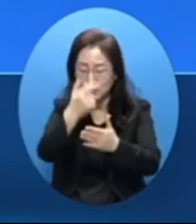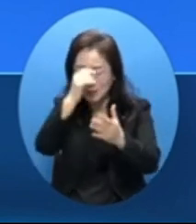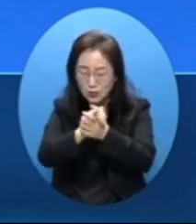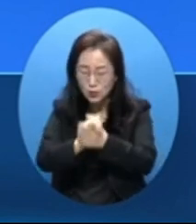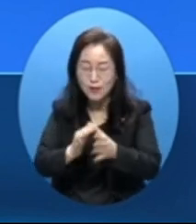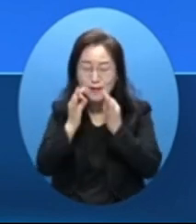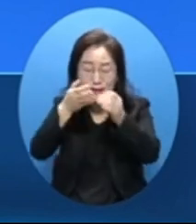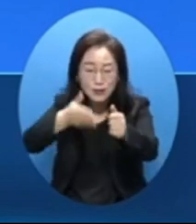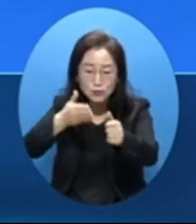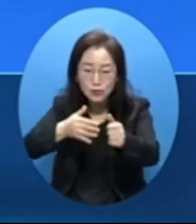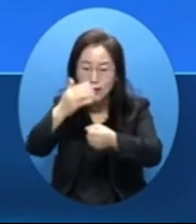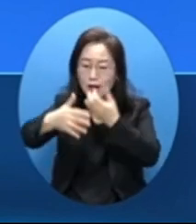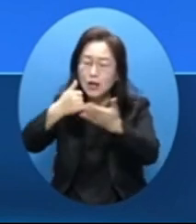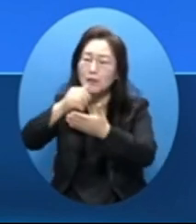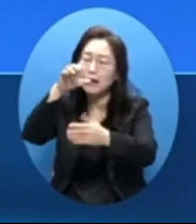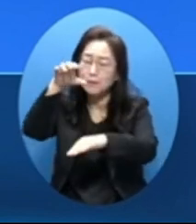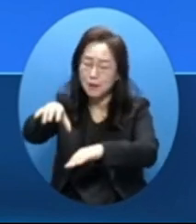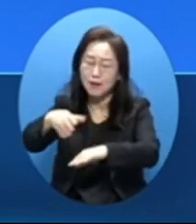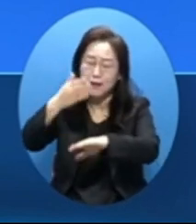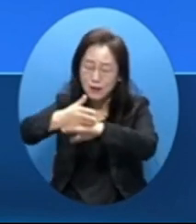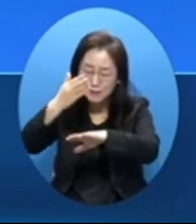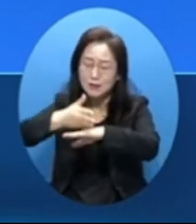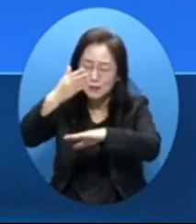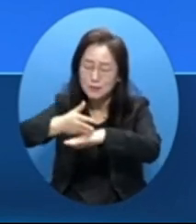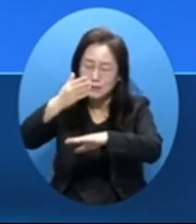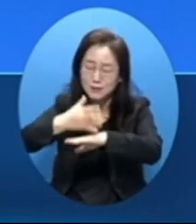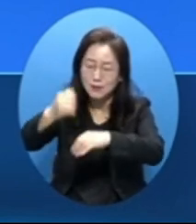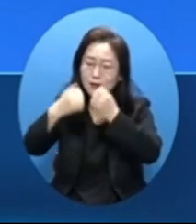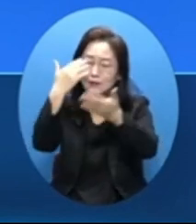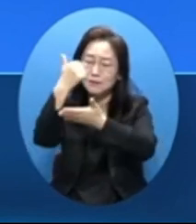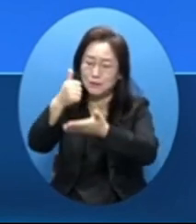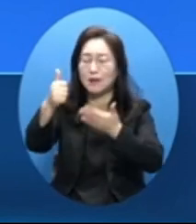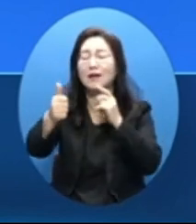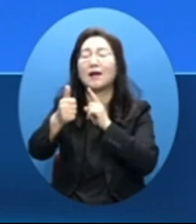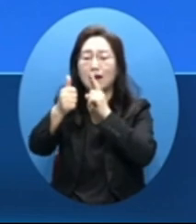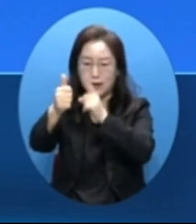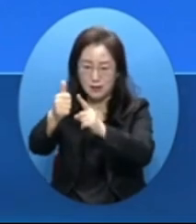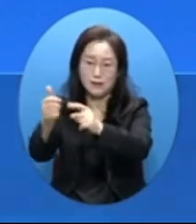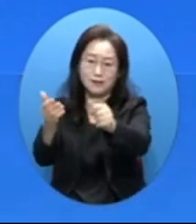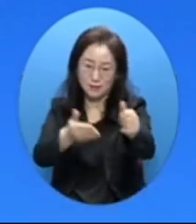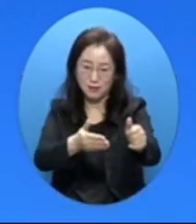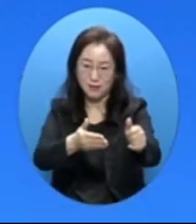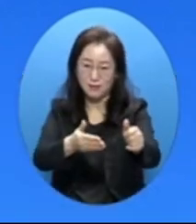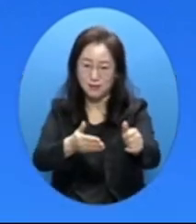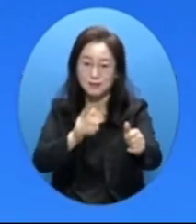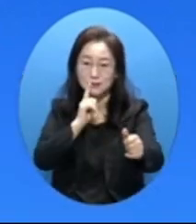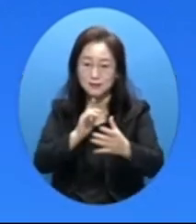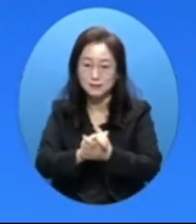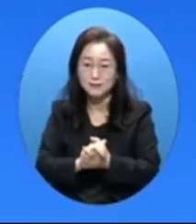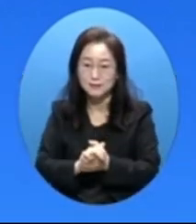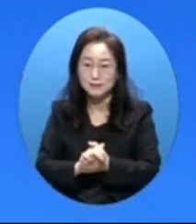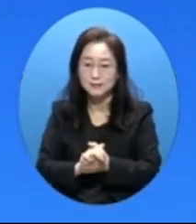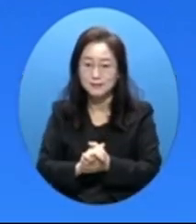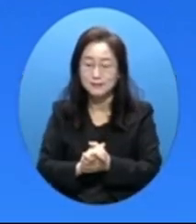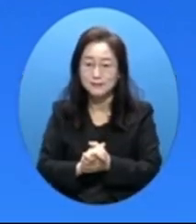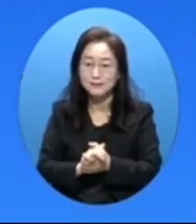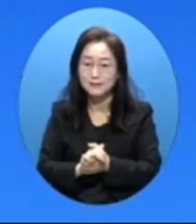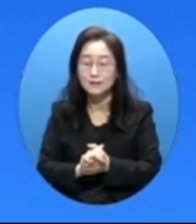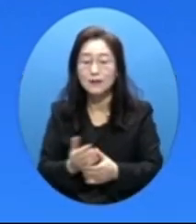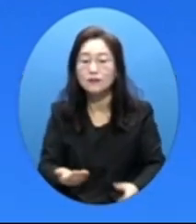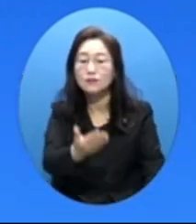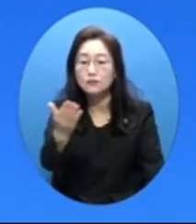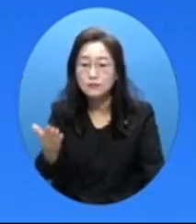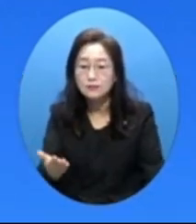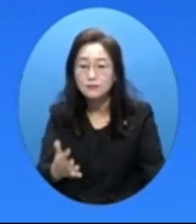구할 것을 감사함으로 감사함으로 감사함으로 하나님께 아뢰라 할렐루야 그리고 이렇게 고백한 것입니다 여러분